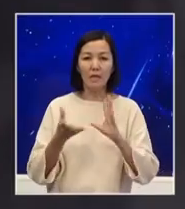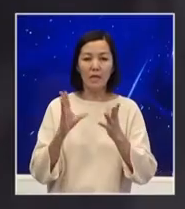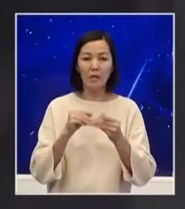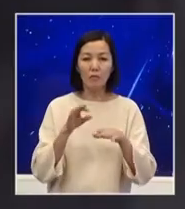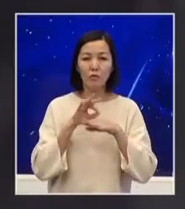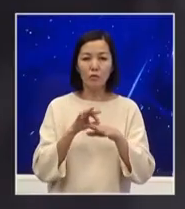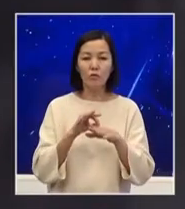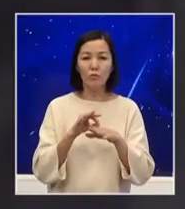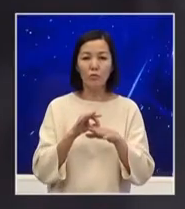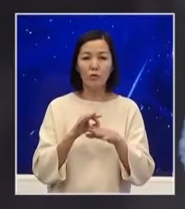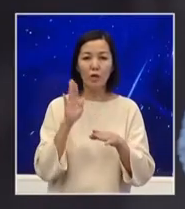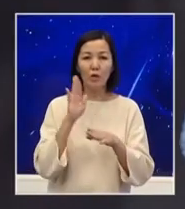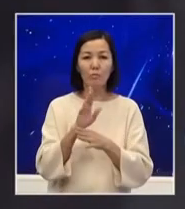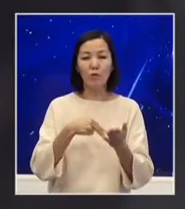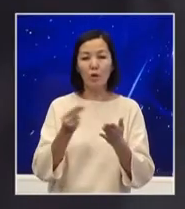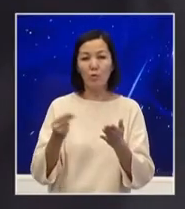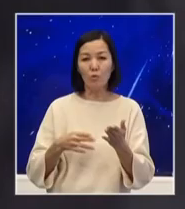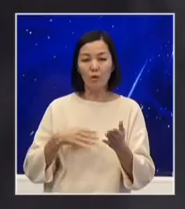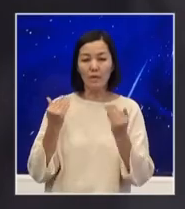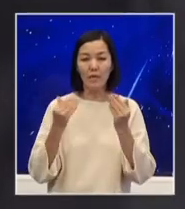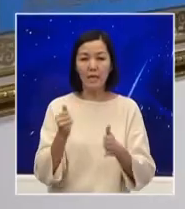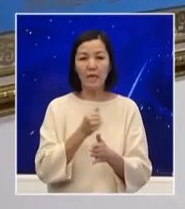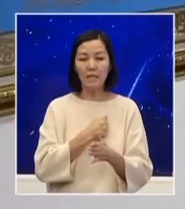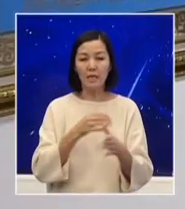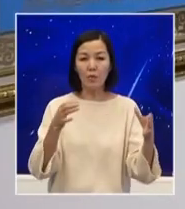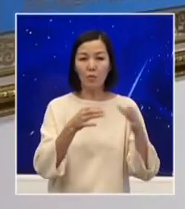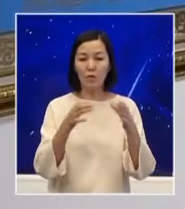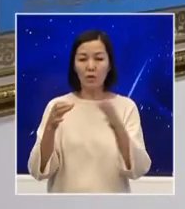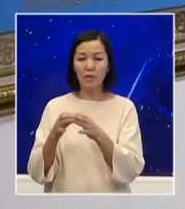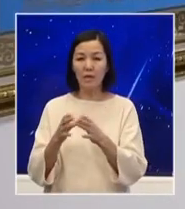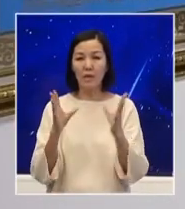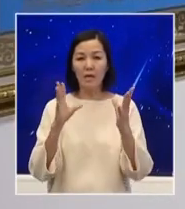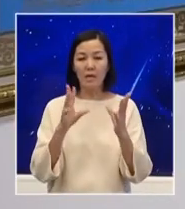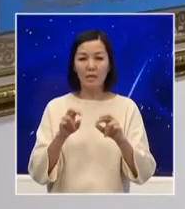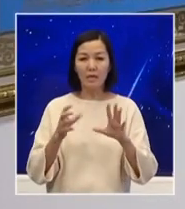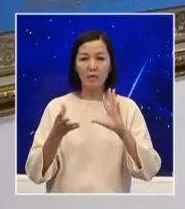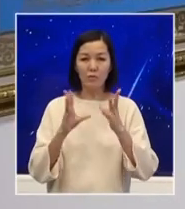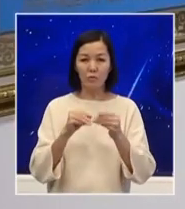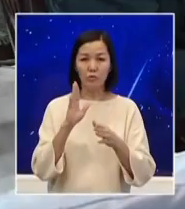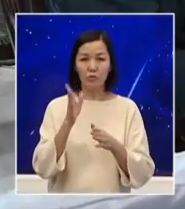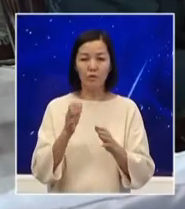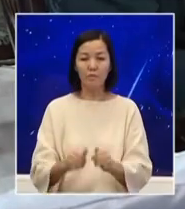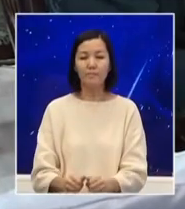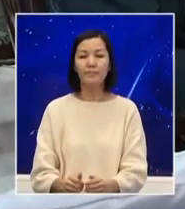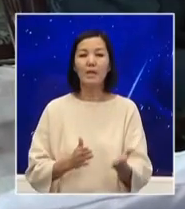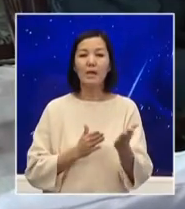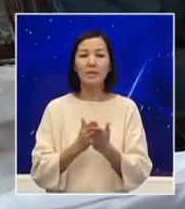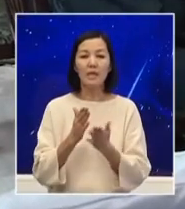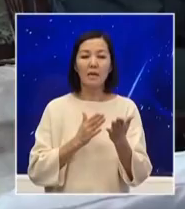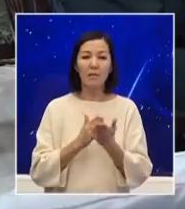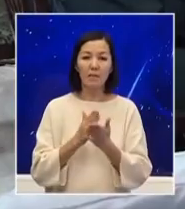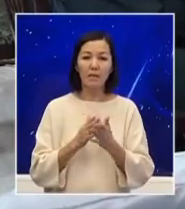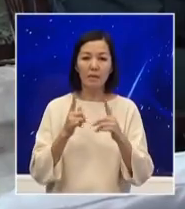бойынша бірлескен бұйрыққа қол қойылды. Енді әскери органдарға талдау жұмыстары жиі жүргізіліп тұрады. Сала мамандарынан